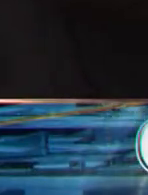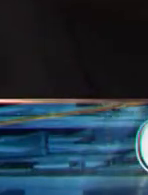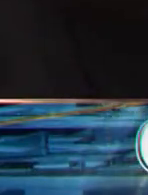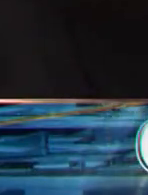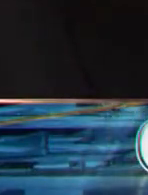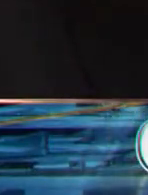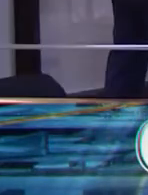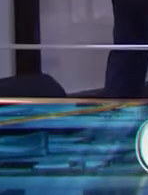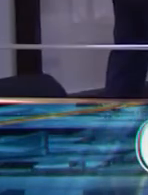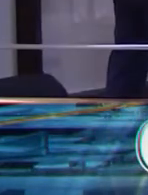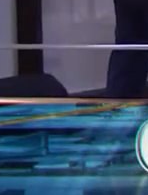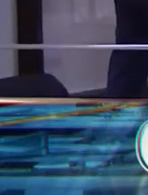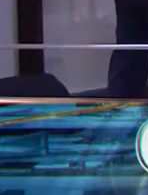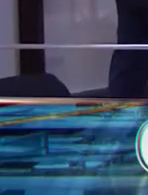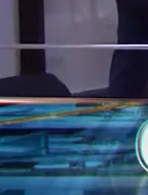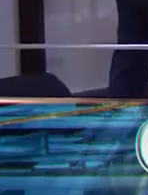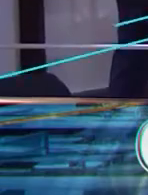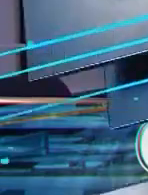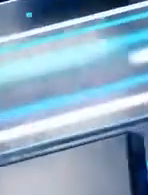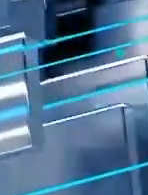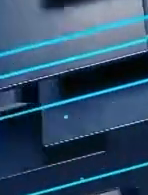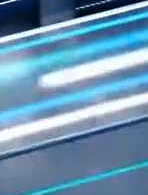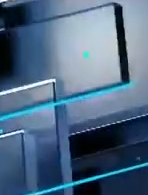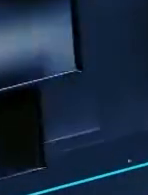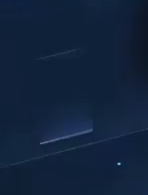для бизнесмена в период чрезвычайного положения?